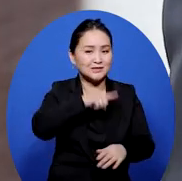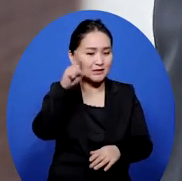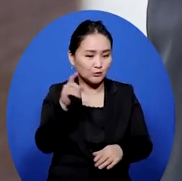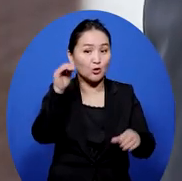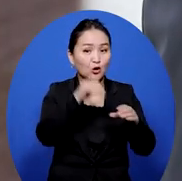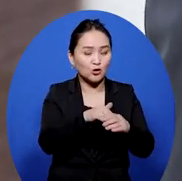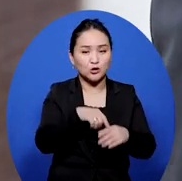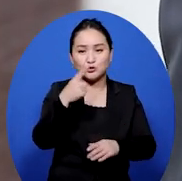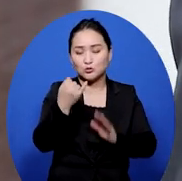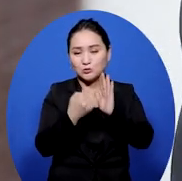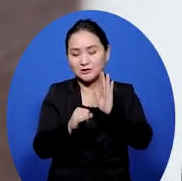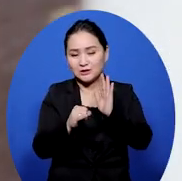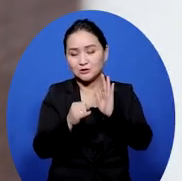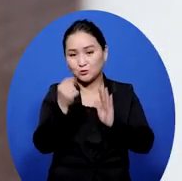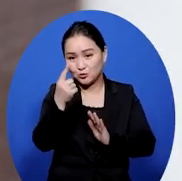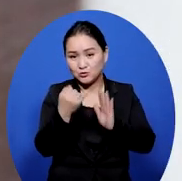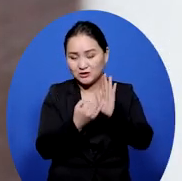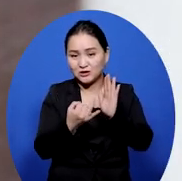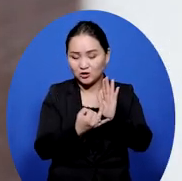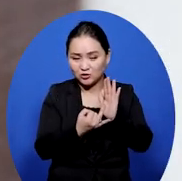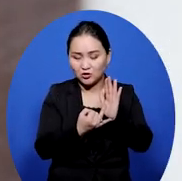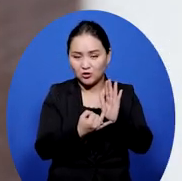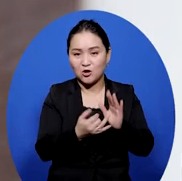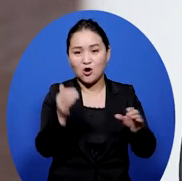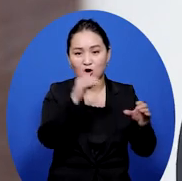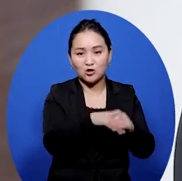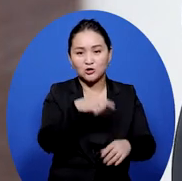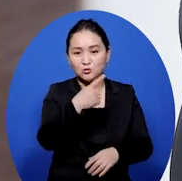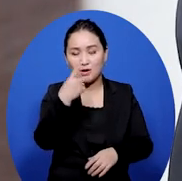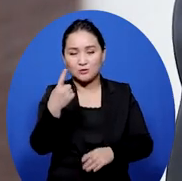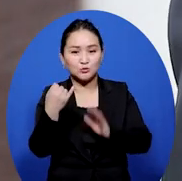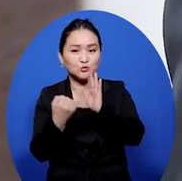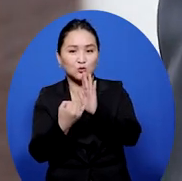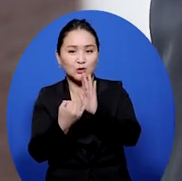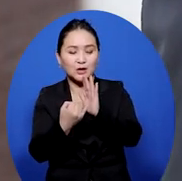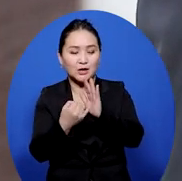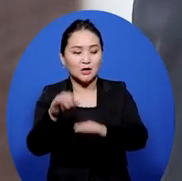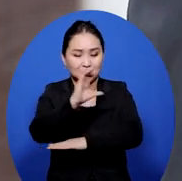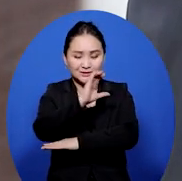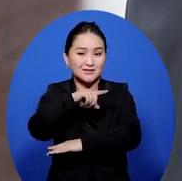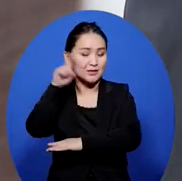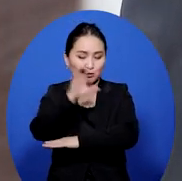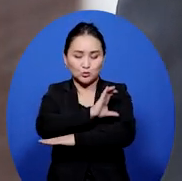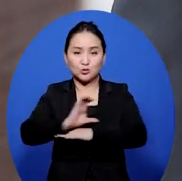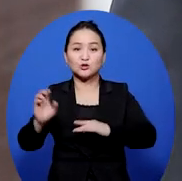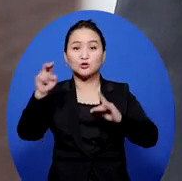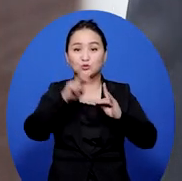бүртгүүлж 167 залуу шалгалтанд орж 116 залуу одоо сургалтанд хамрагдсан